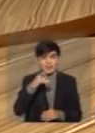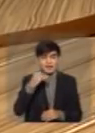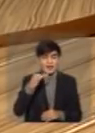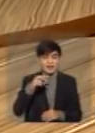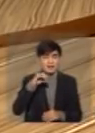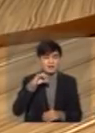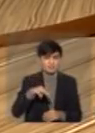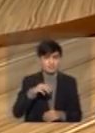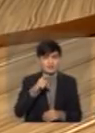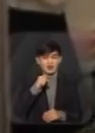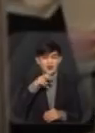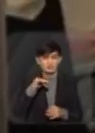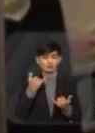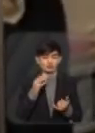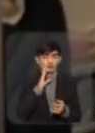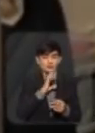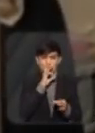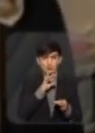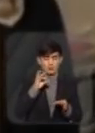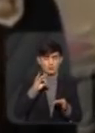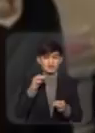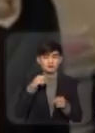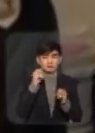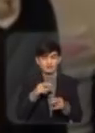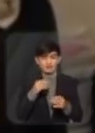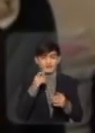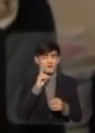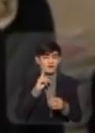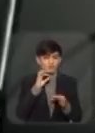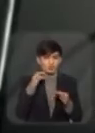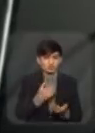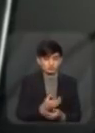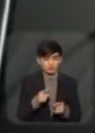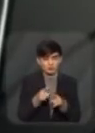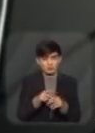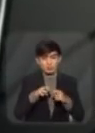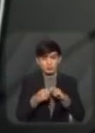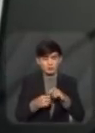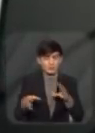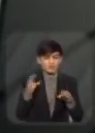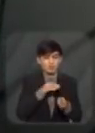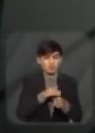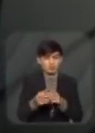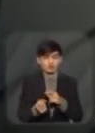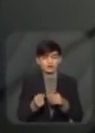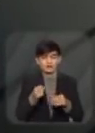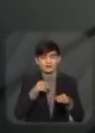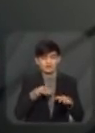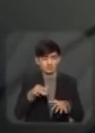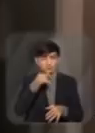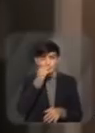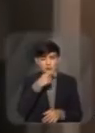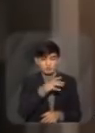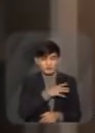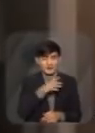Қален қазіргі жәбірленген әйелдердің уақытша тұрағы дағдарыс орталықтары бұл мәселені түбегейлі шеше алмайды. Сондықтан Қазақстанға